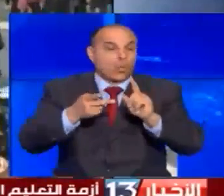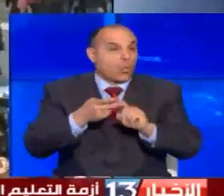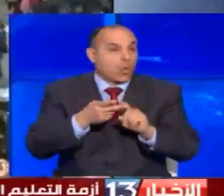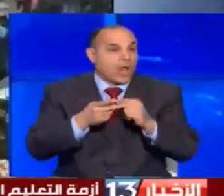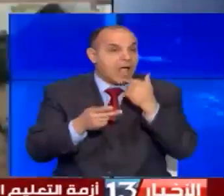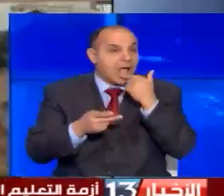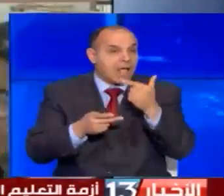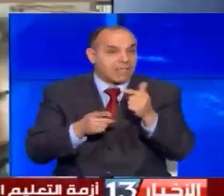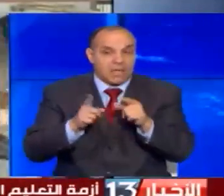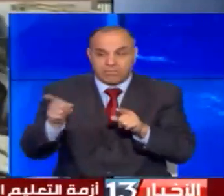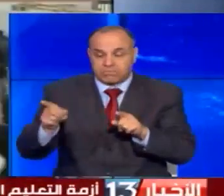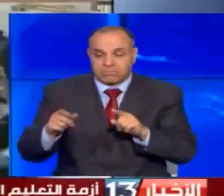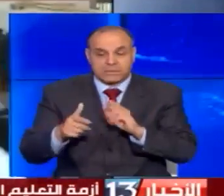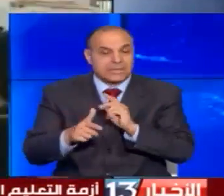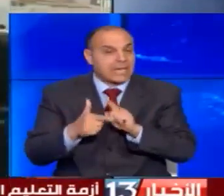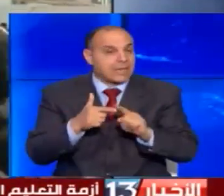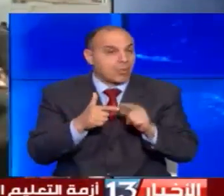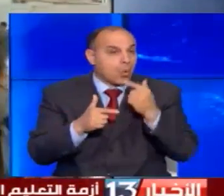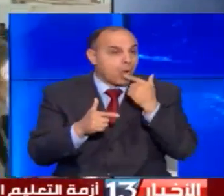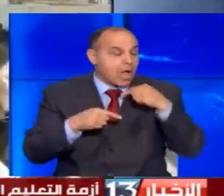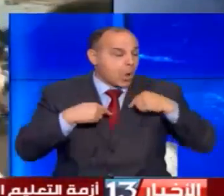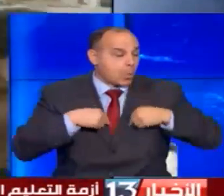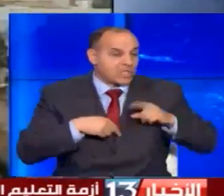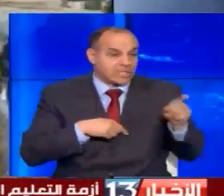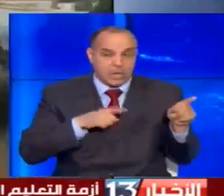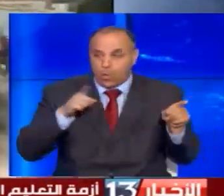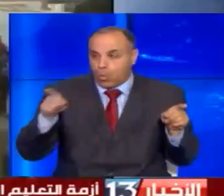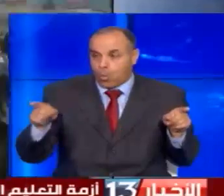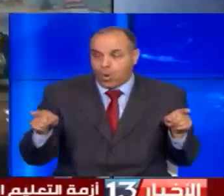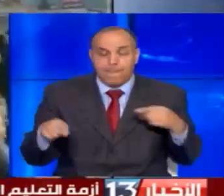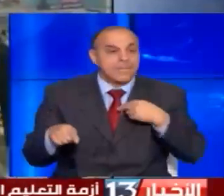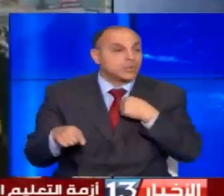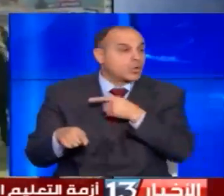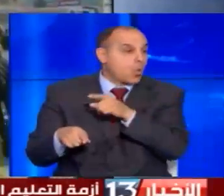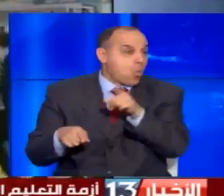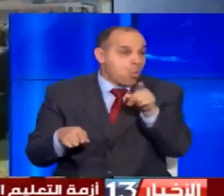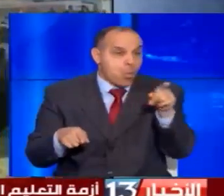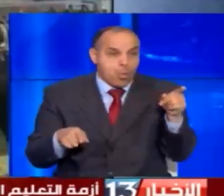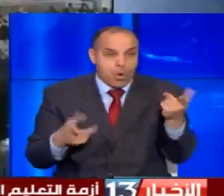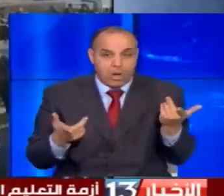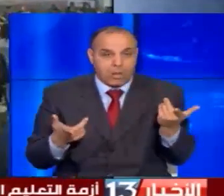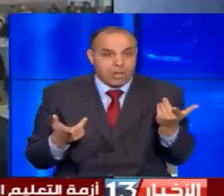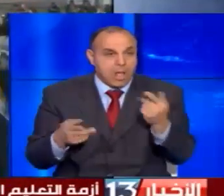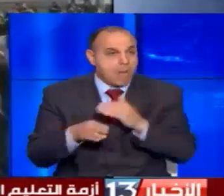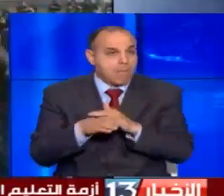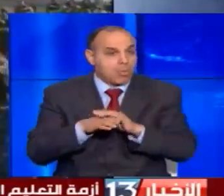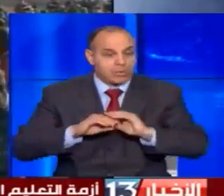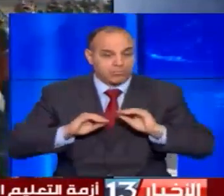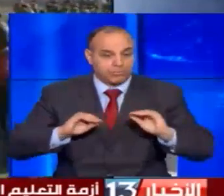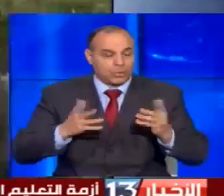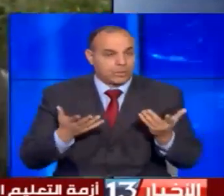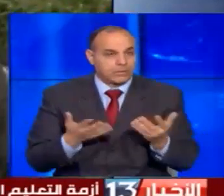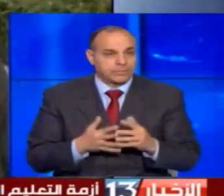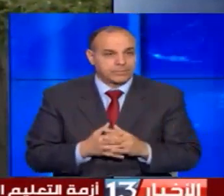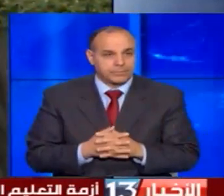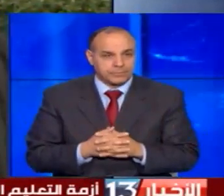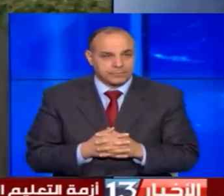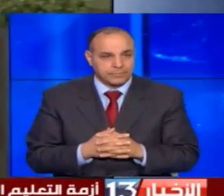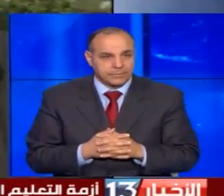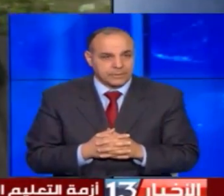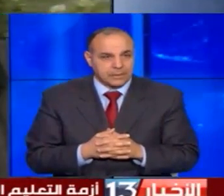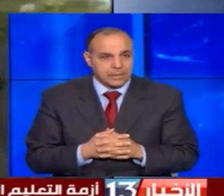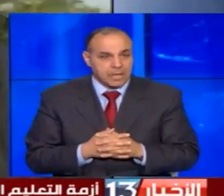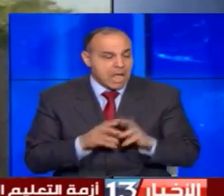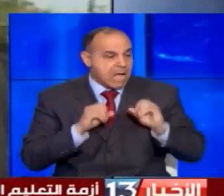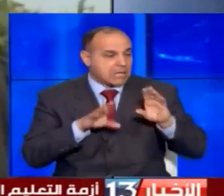تفاقم ازمه التعليم الثانوي الى الحكومه والى كل المسؤولين المتدخلين في الشان التربوي. اللوم على